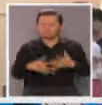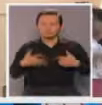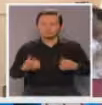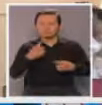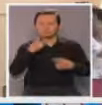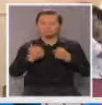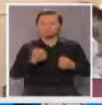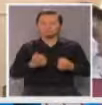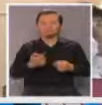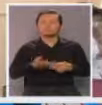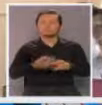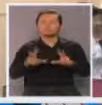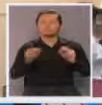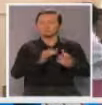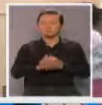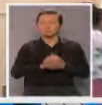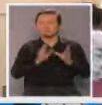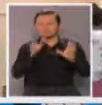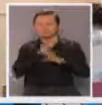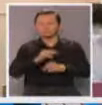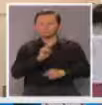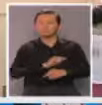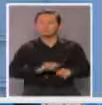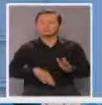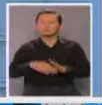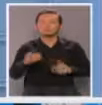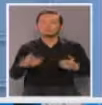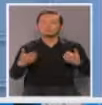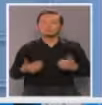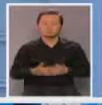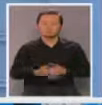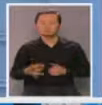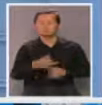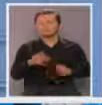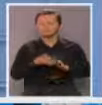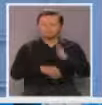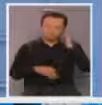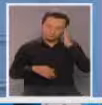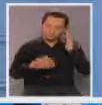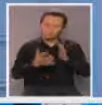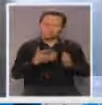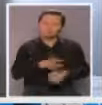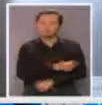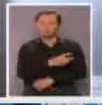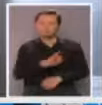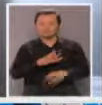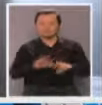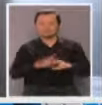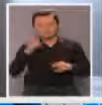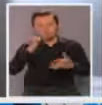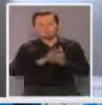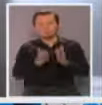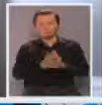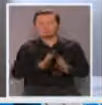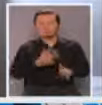здоровья, благополучия в семье, успехов в работе. В регионе отмечается дефицит кадров. В этом году заключены договора